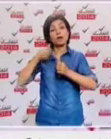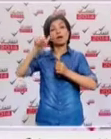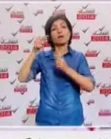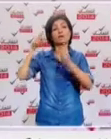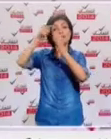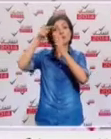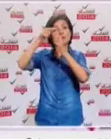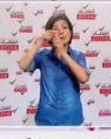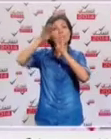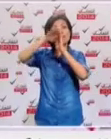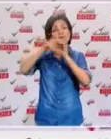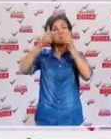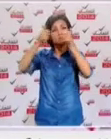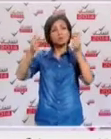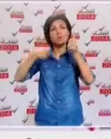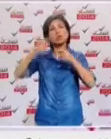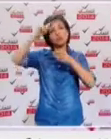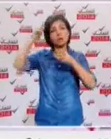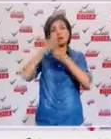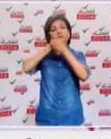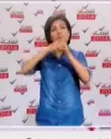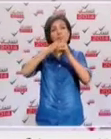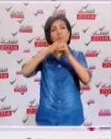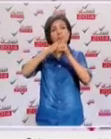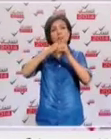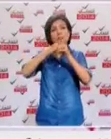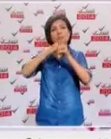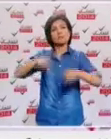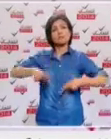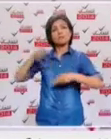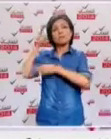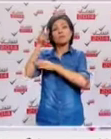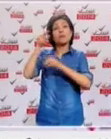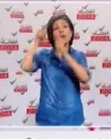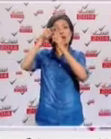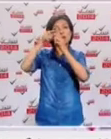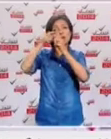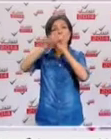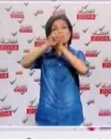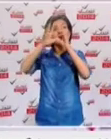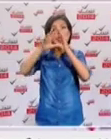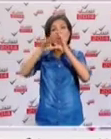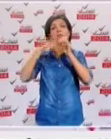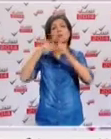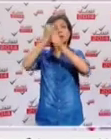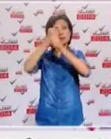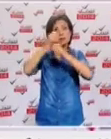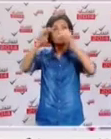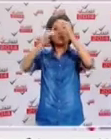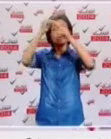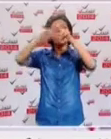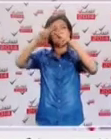وأهداف نحاولوا ندافعوا عليها الآخر رمق. أهدافنا مدروسة وواضحة، سواء في التشغيل ولا التنمية ولا